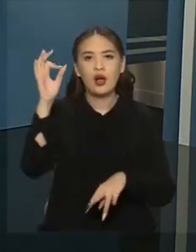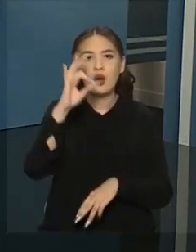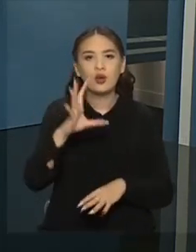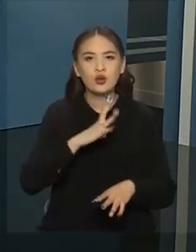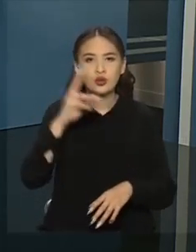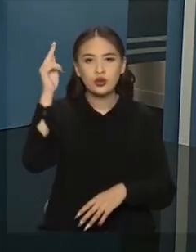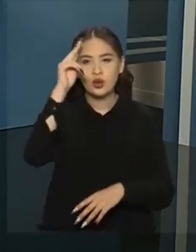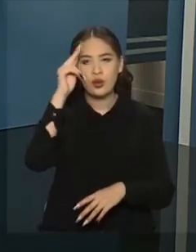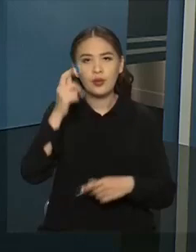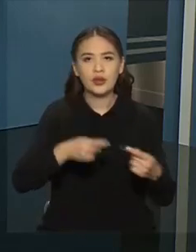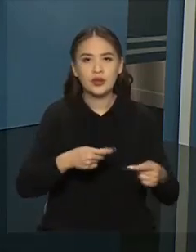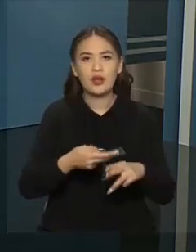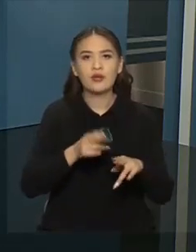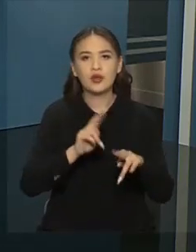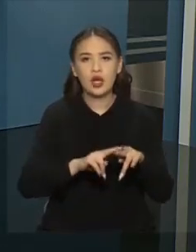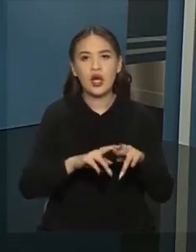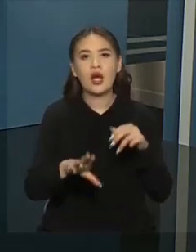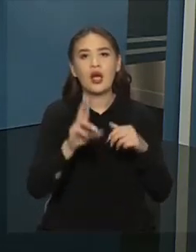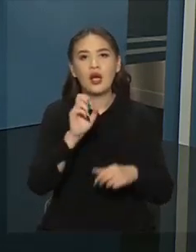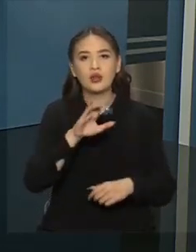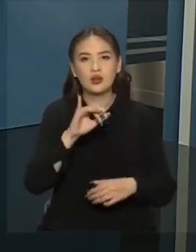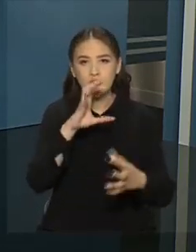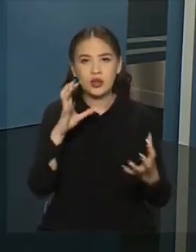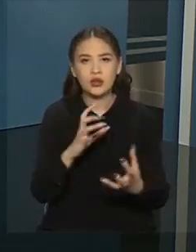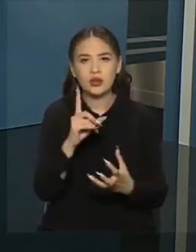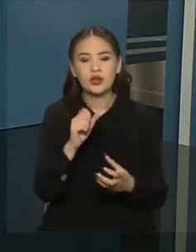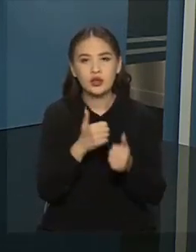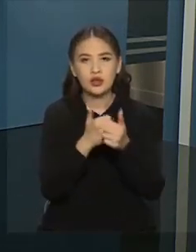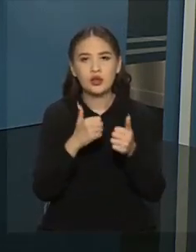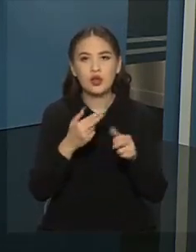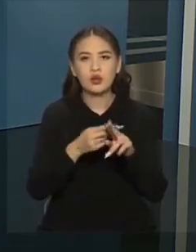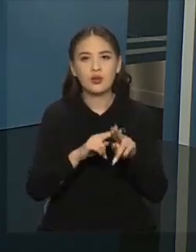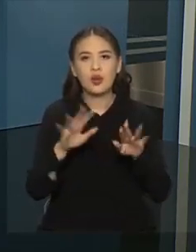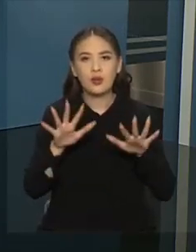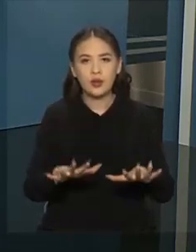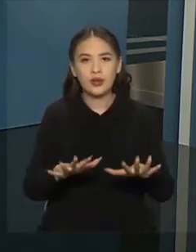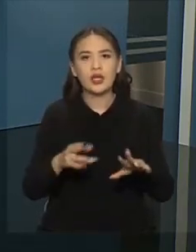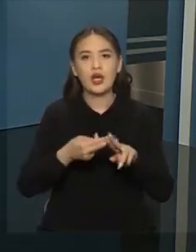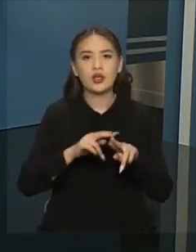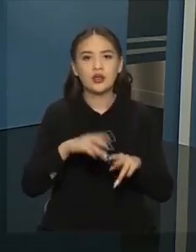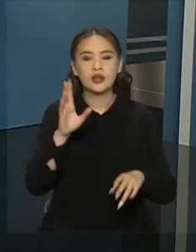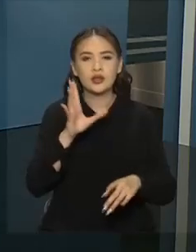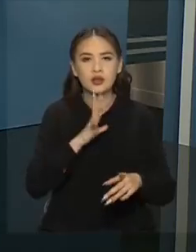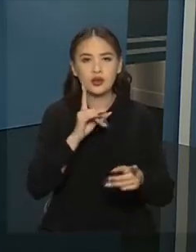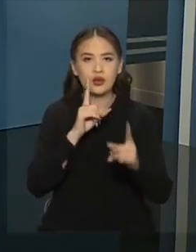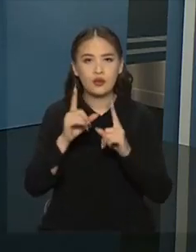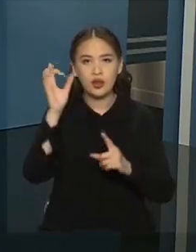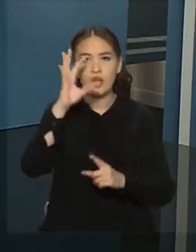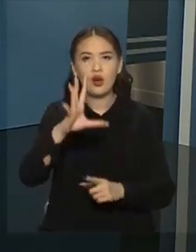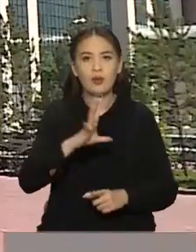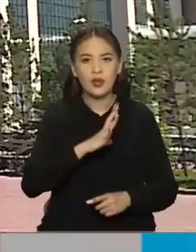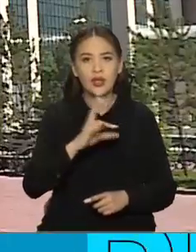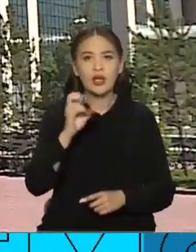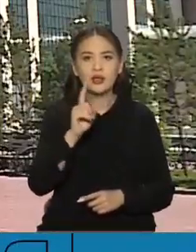и Учебный процесс в итоге шигео катсу сохраняет за собой несколько ключевых постов попечительском совете и ассоциацию себя